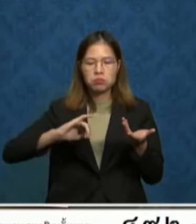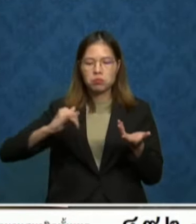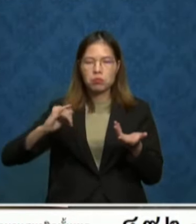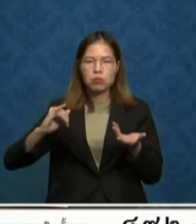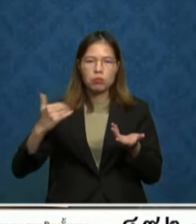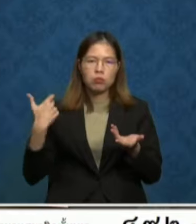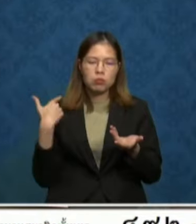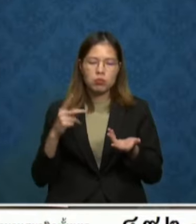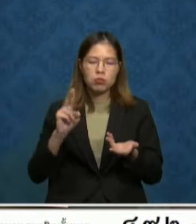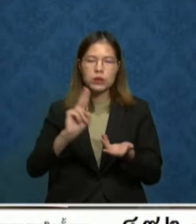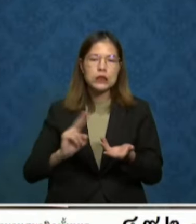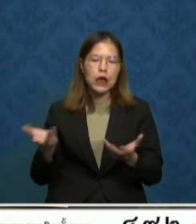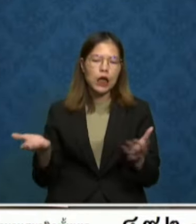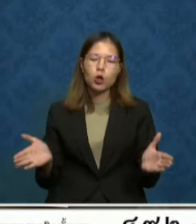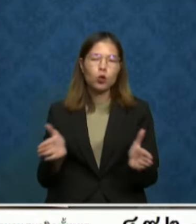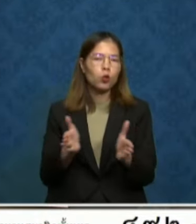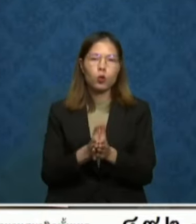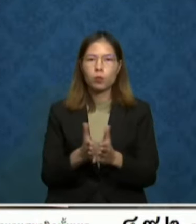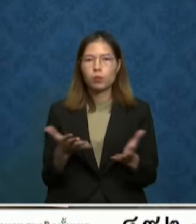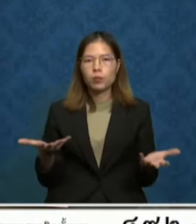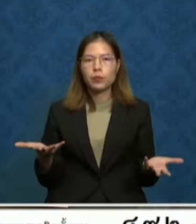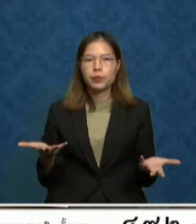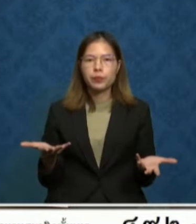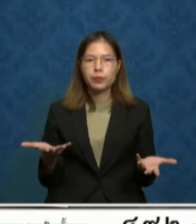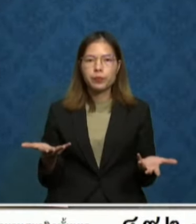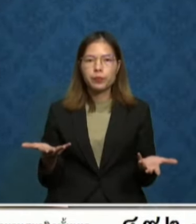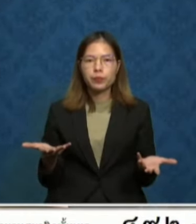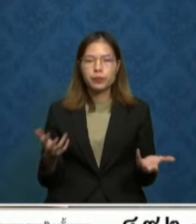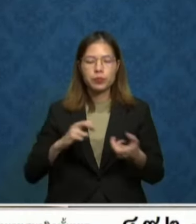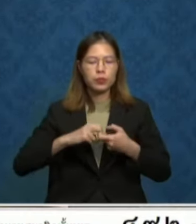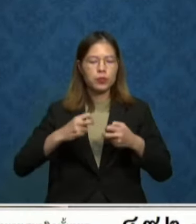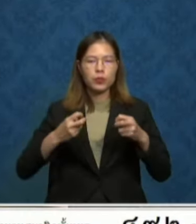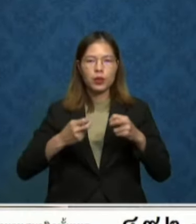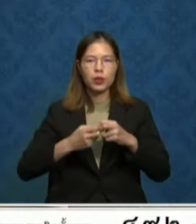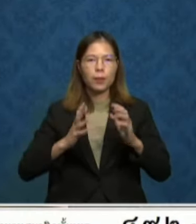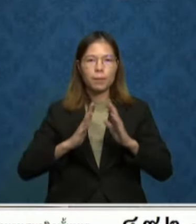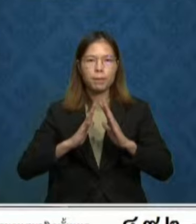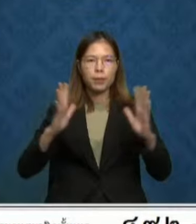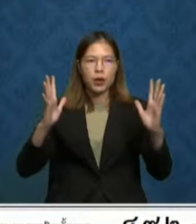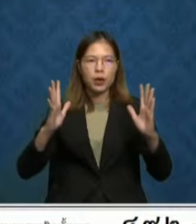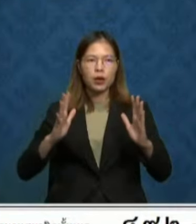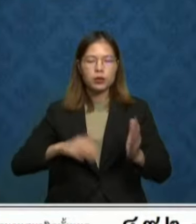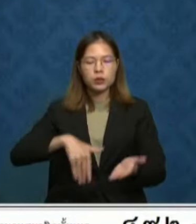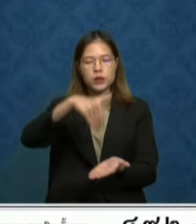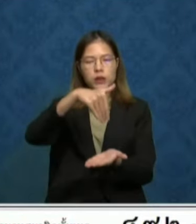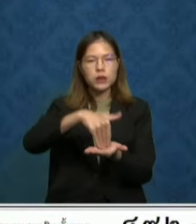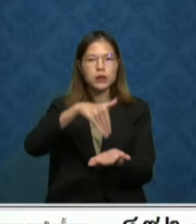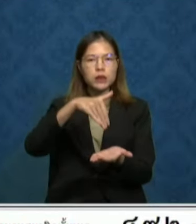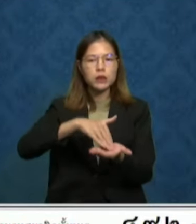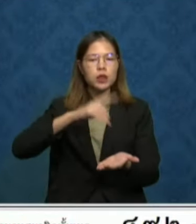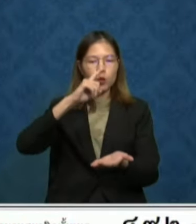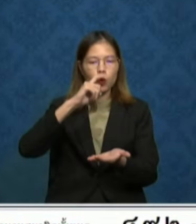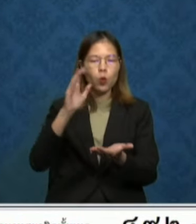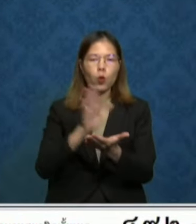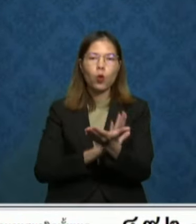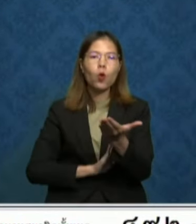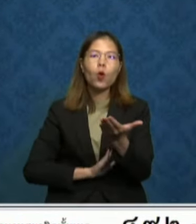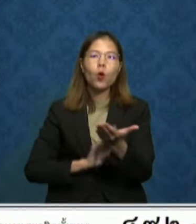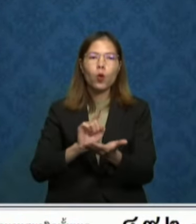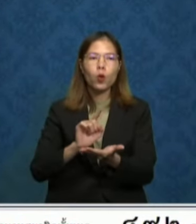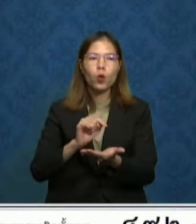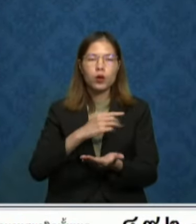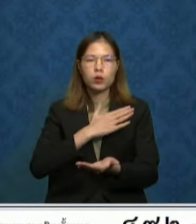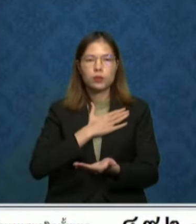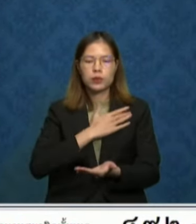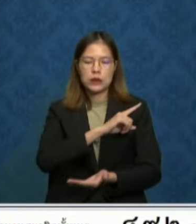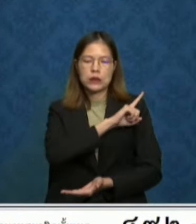่ Rig ที่ใช้สอยรวมกันปัญหานี้ครัผมเชาเป็ปัญหาใหญ่ในหัวเมืองหลกต่างๆ ของประเทศไยในพนธของ